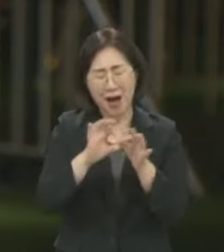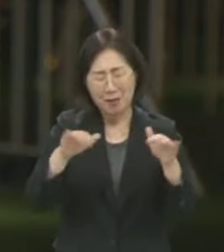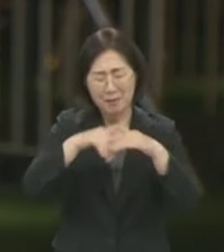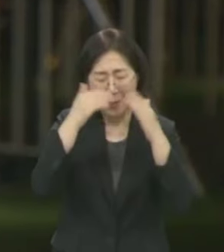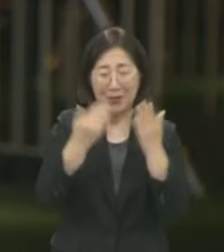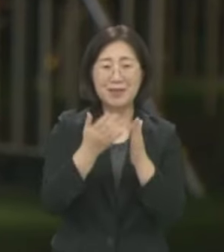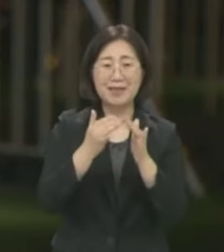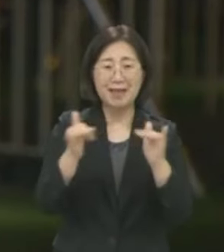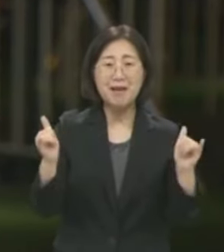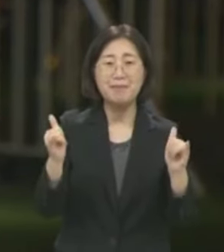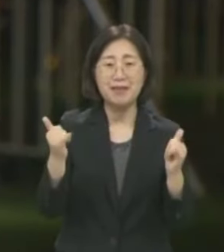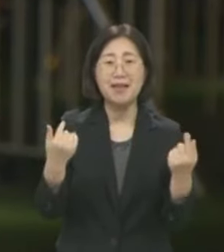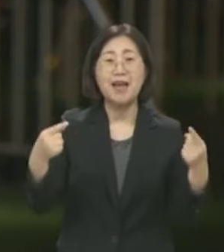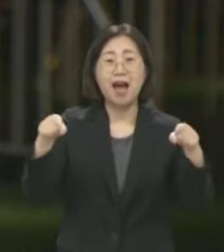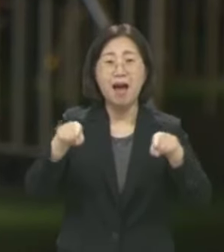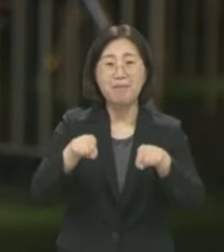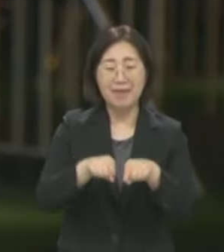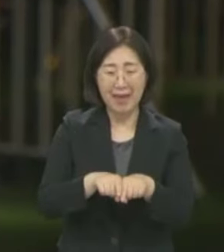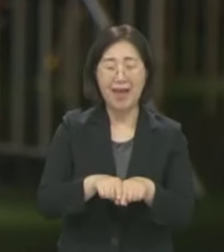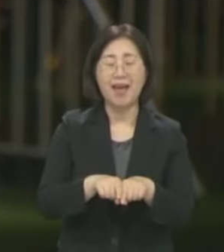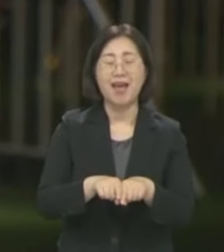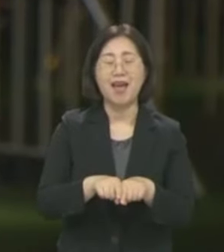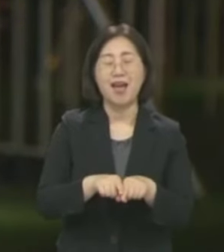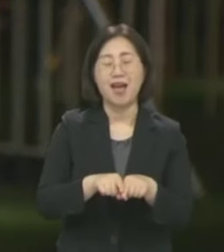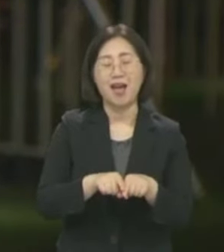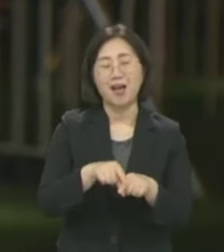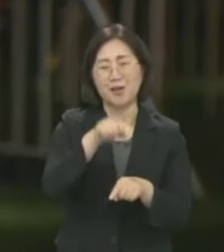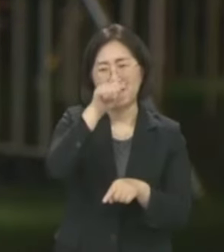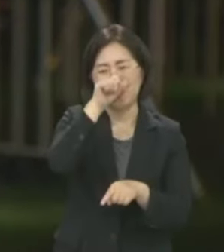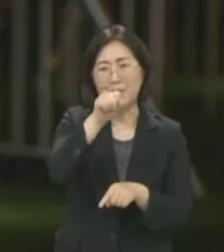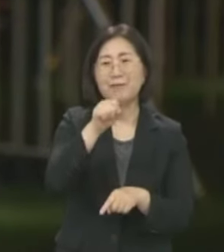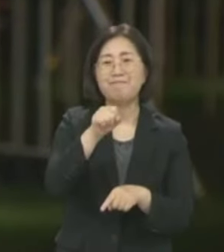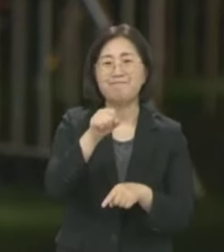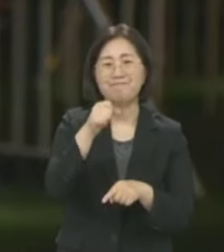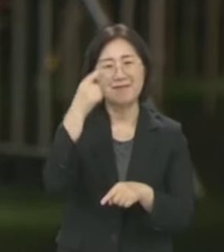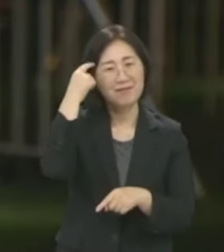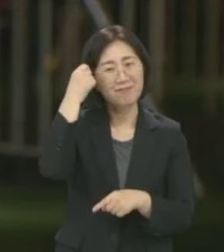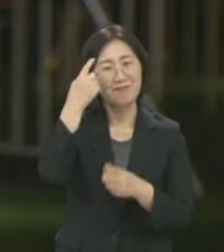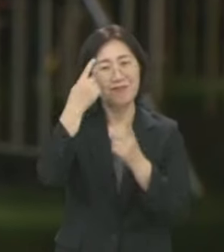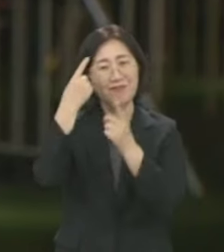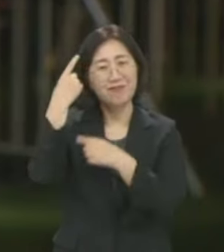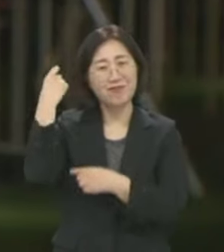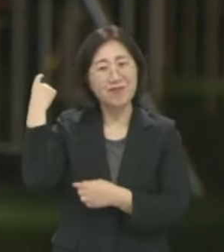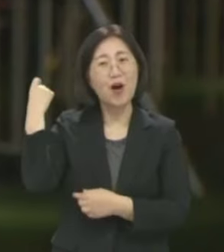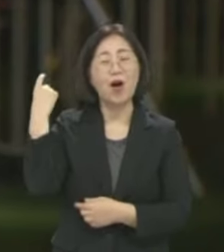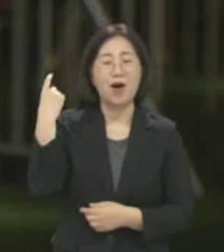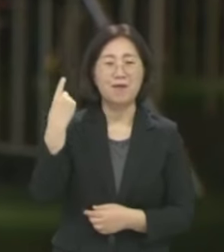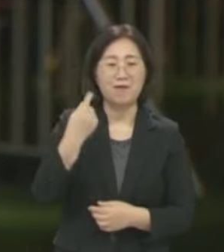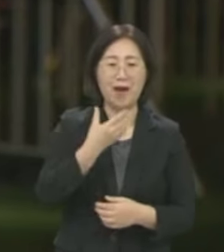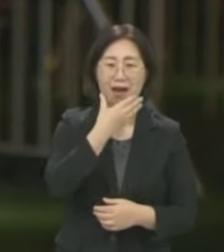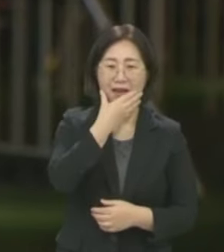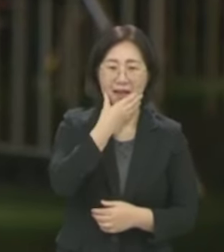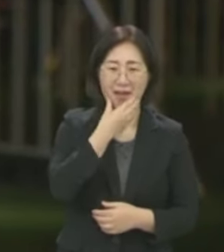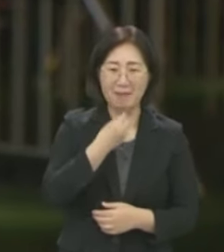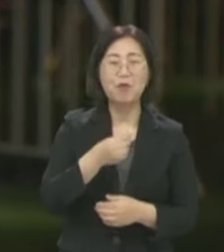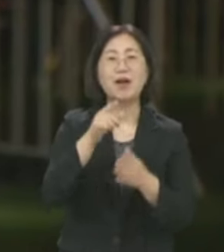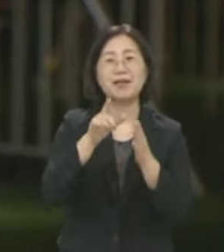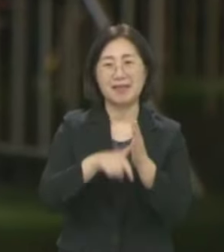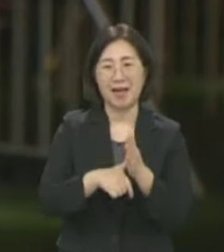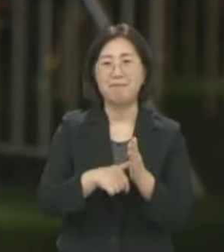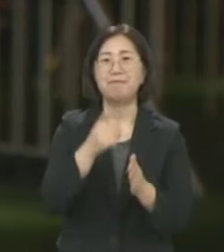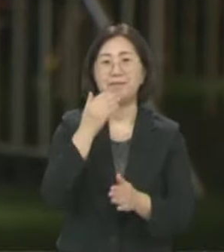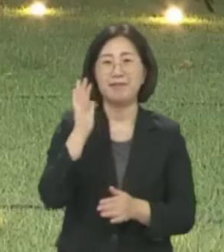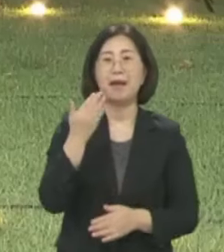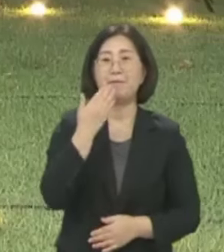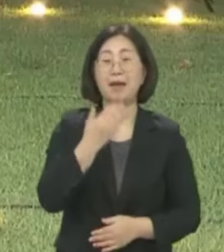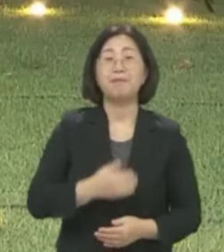가족 단위로 오셔서 멋진 추억을 만들면서 즐겁고 행복한 시간을 만들 수 있다 이렇게 말씀을